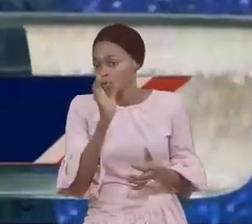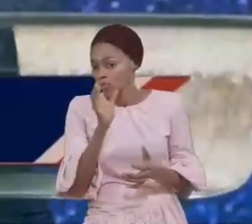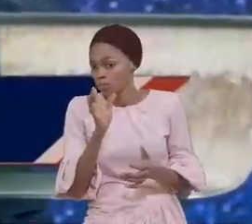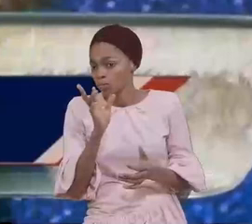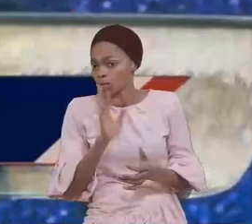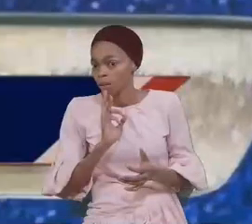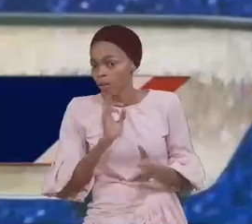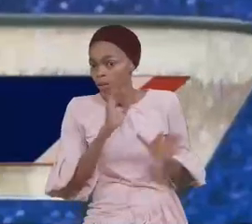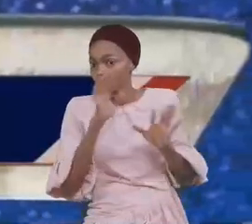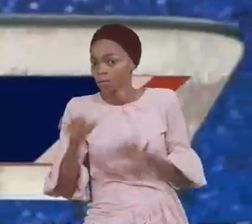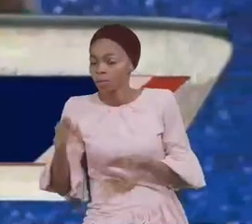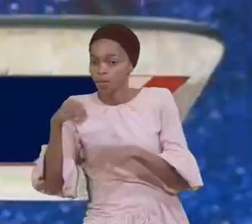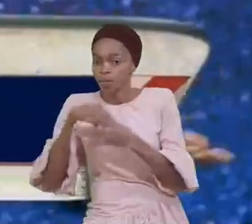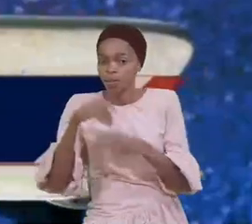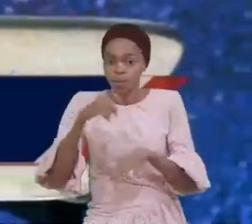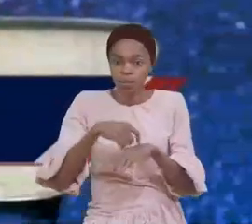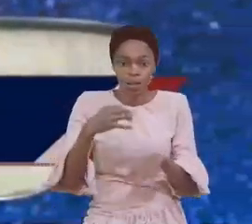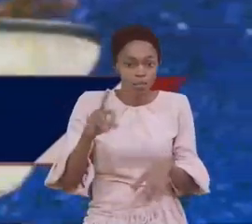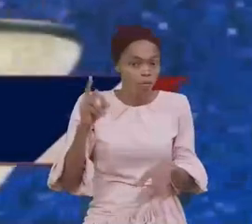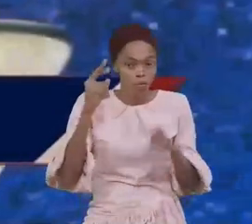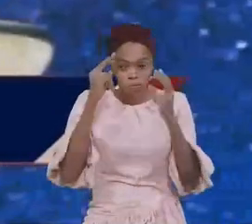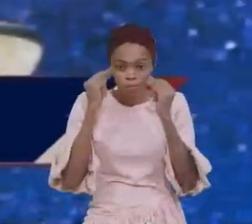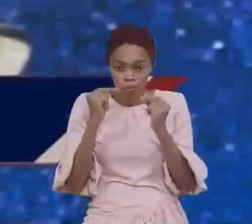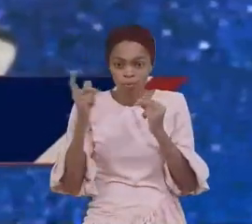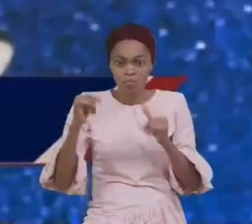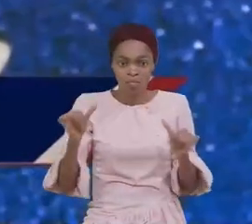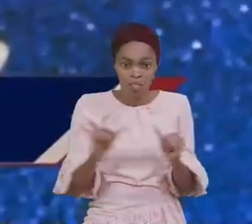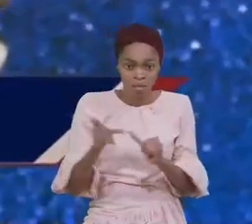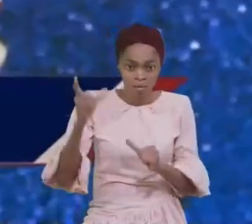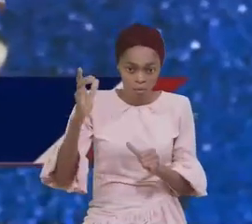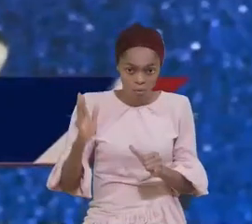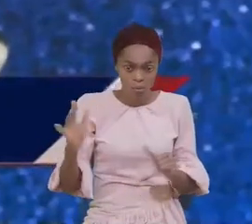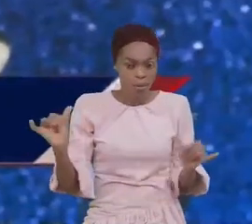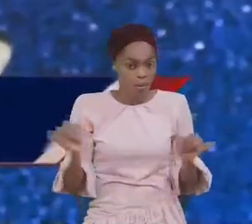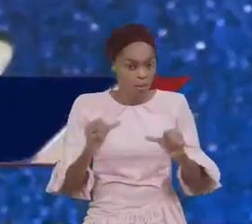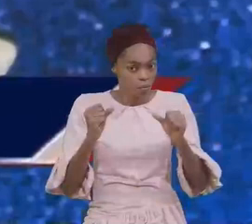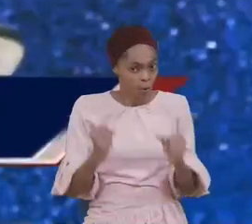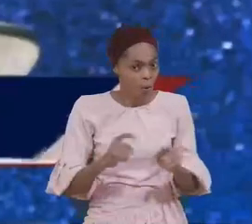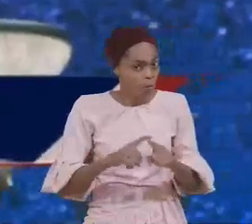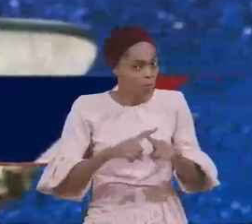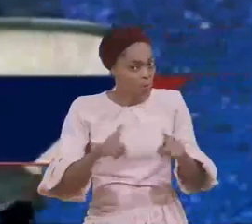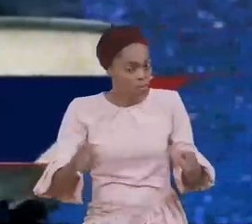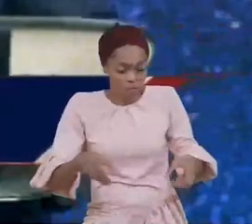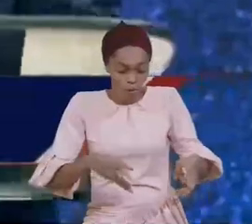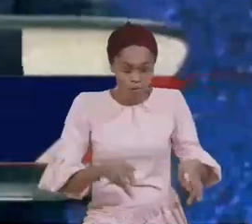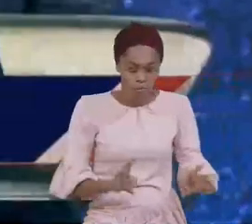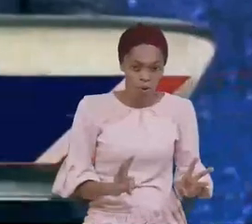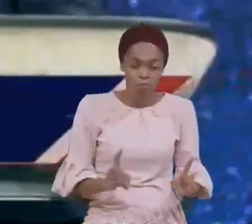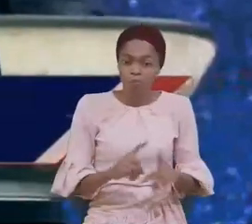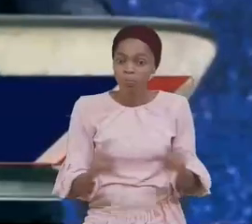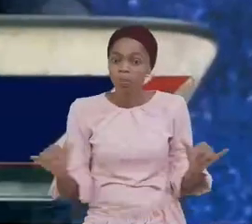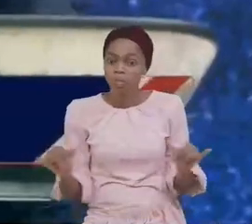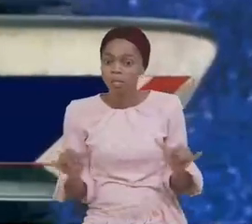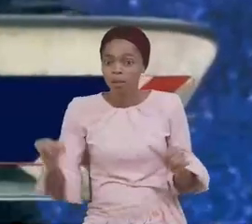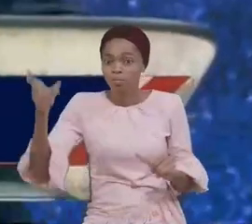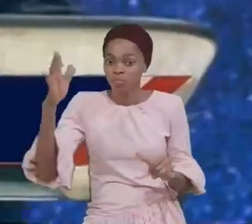temps de Moïse, le même Dieu, la même puissance, différentes méthodes, différentes